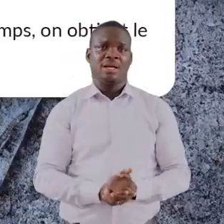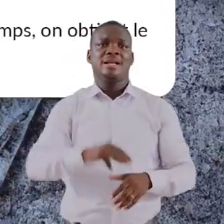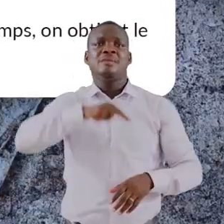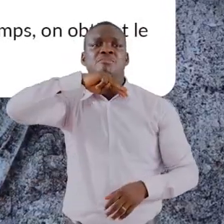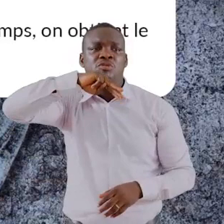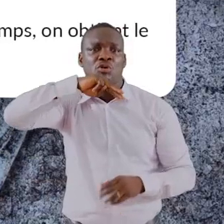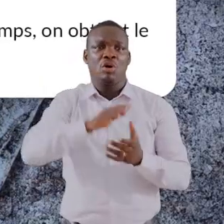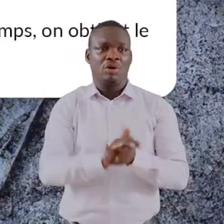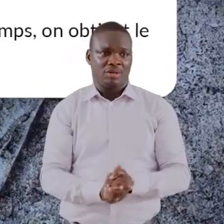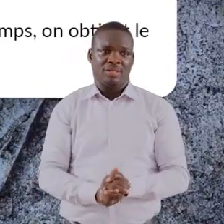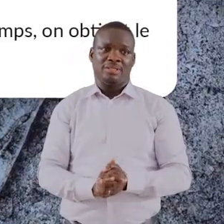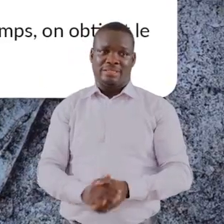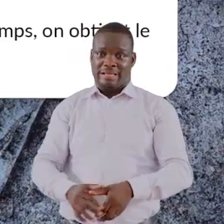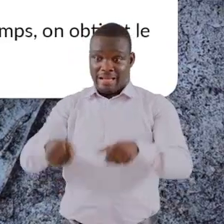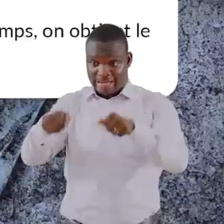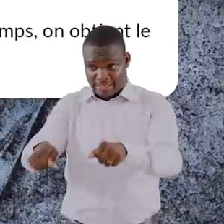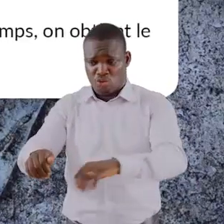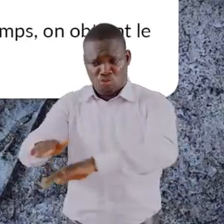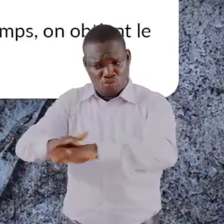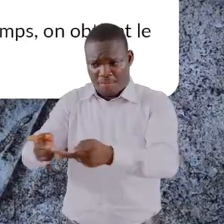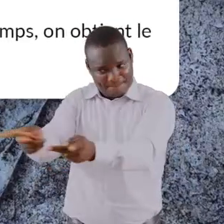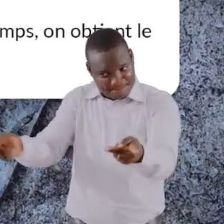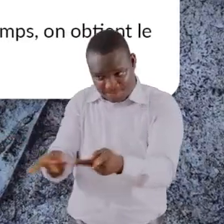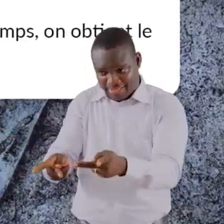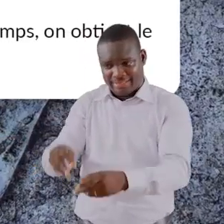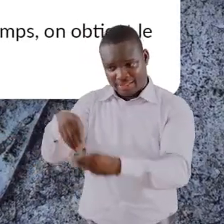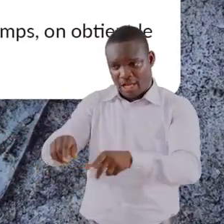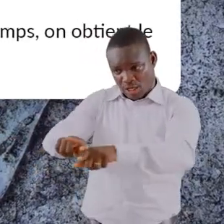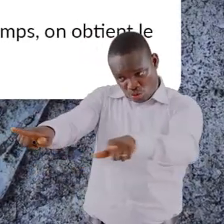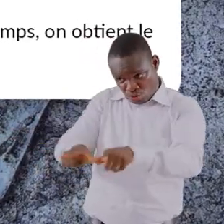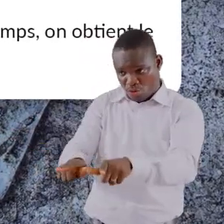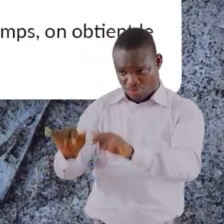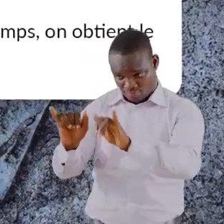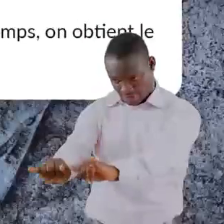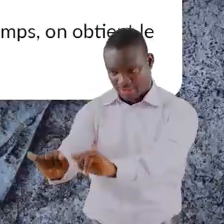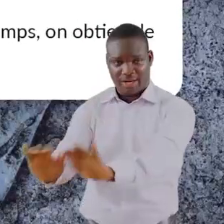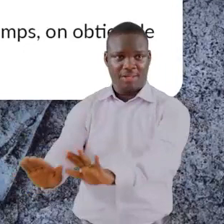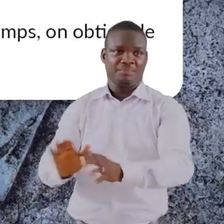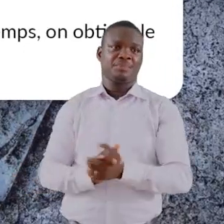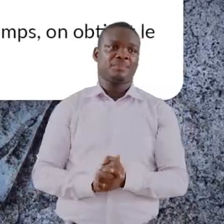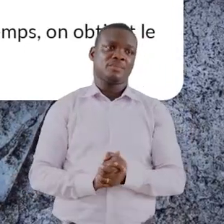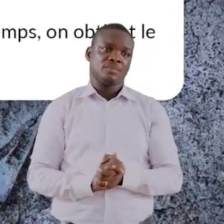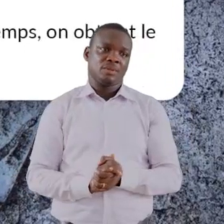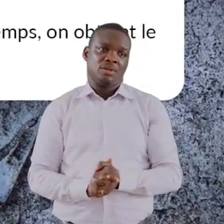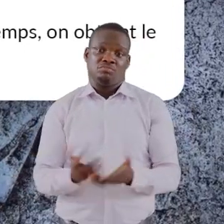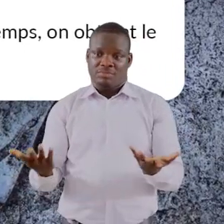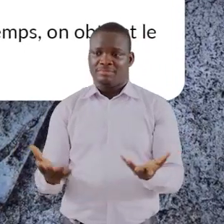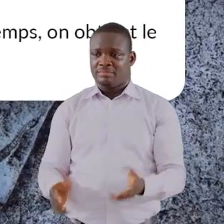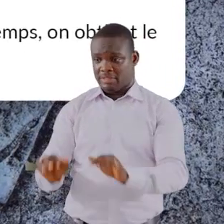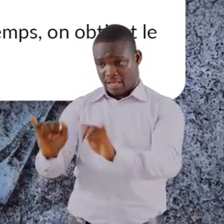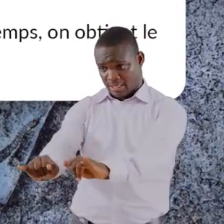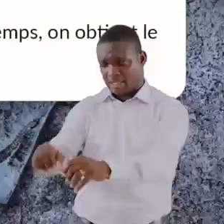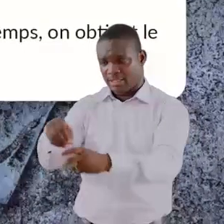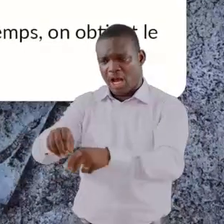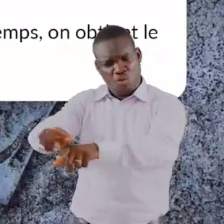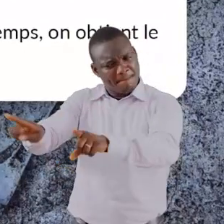altération restent sur place, c'est-à-dire dans le lieu d'altération, c'est-à-dire vont se déposer dans ce